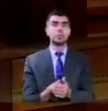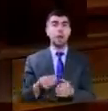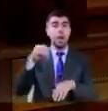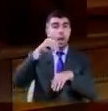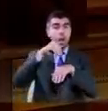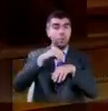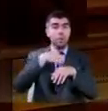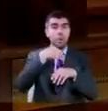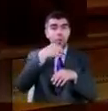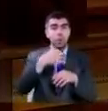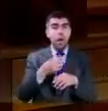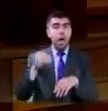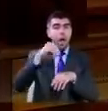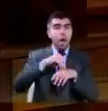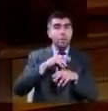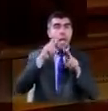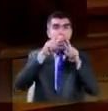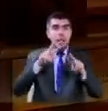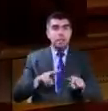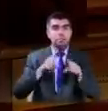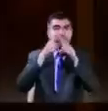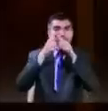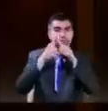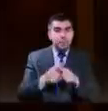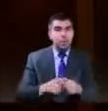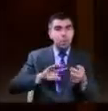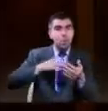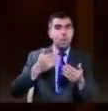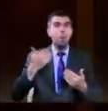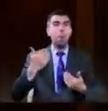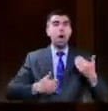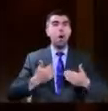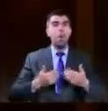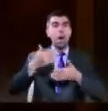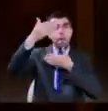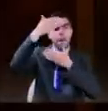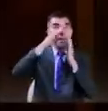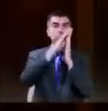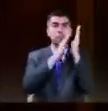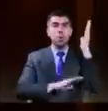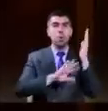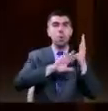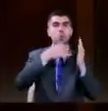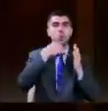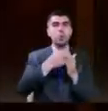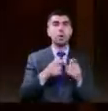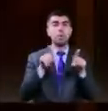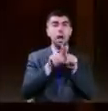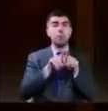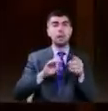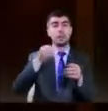البحث الوطني الثاني حول الإعاقة بهدف تحيين المعطيات الإحصائية حول وضعية الأشخاص في وضعية إعاقة